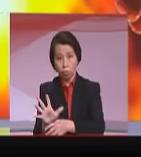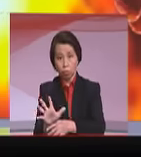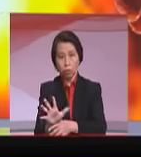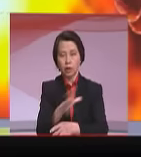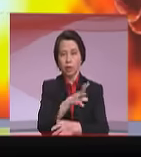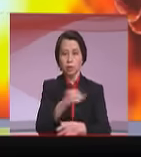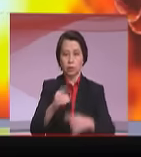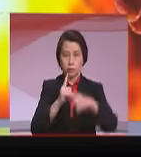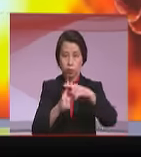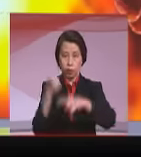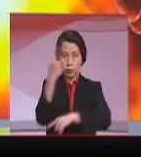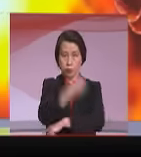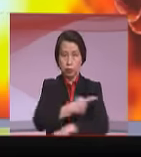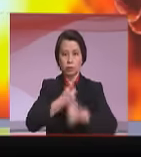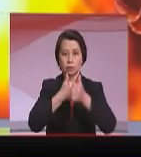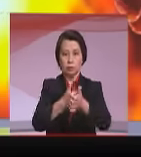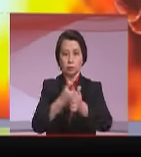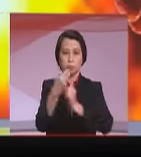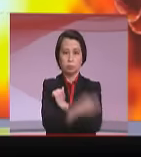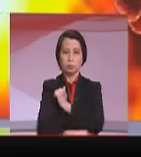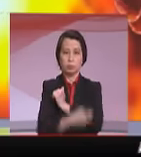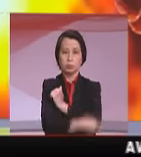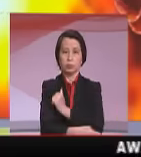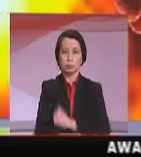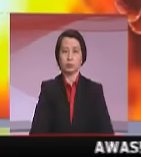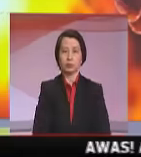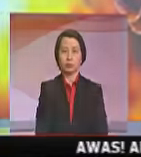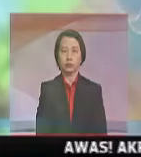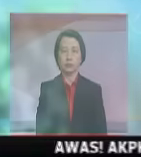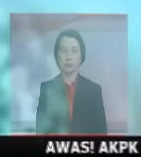diikuti kes positif harian mengikut negeri.